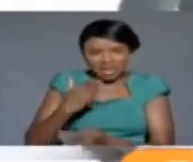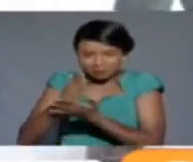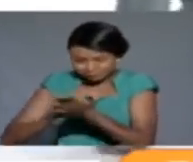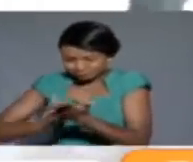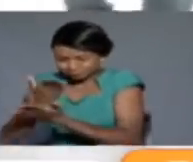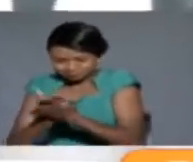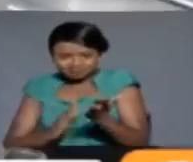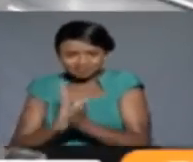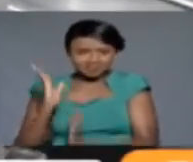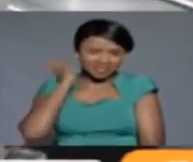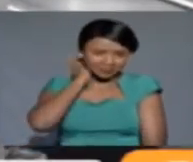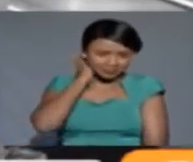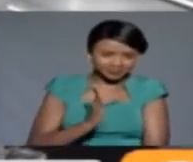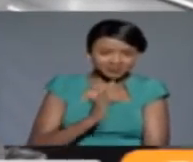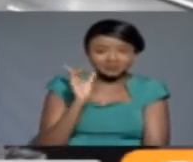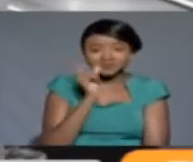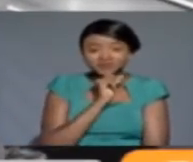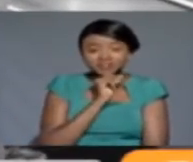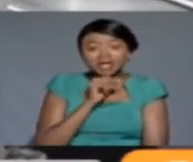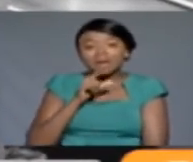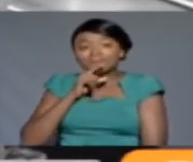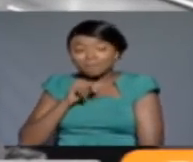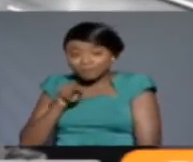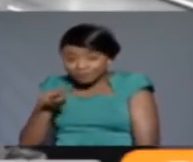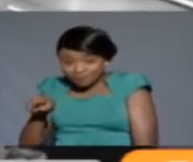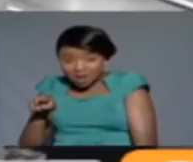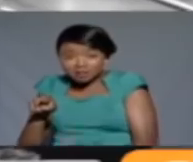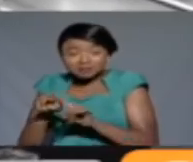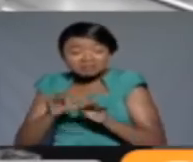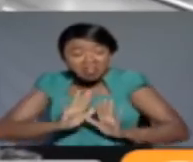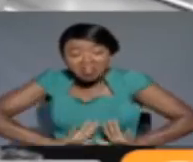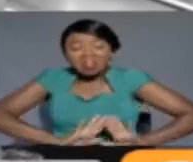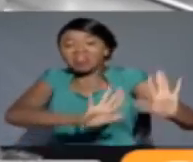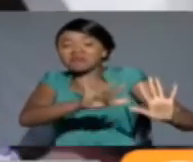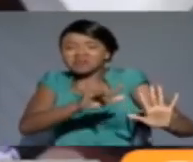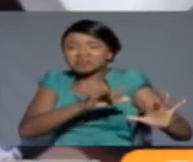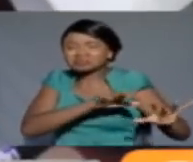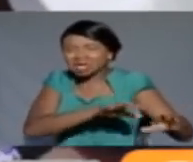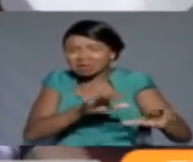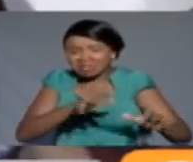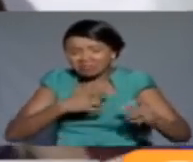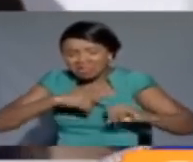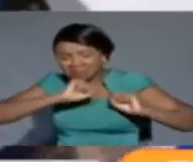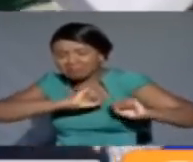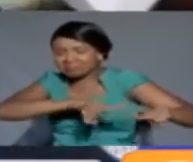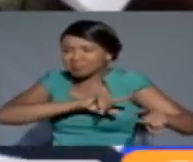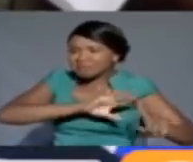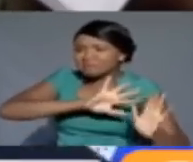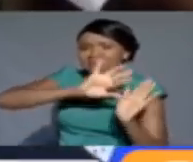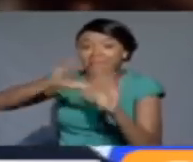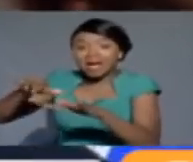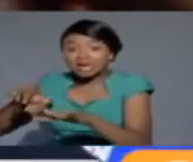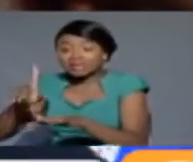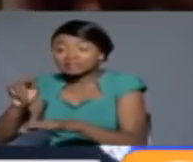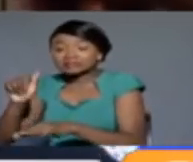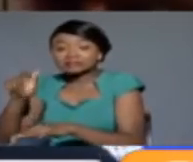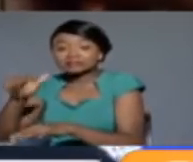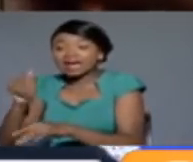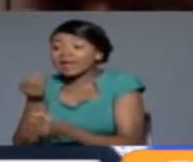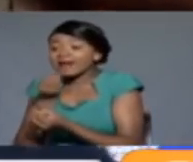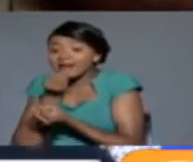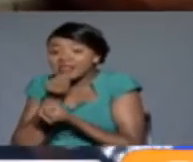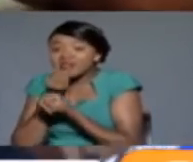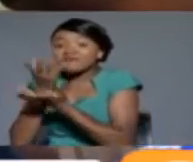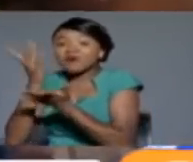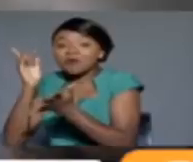sikio na kumjeruhi vibaya. Kelvin anadaiwa kumuacha msichana huyo akiwa hali mahututi na kufika mjini Tala na kumwarifu mume